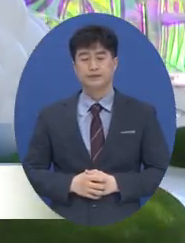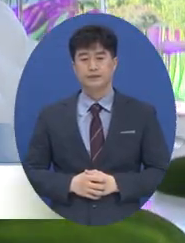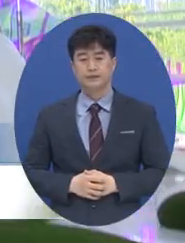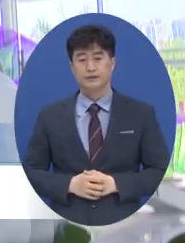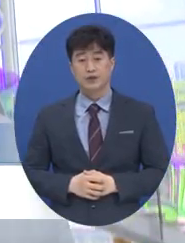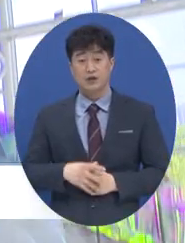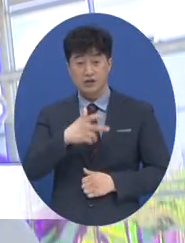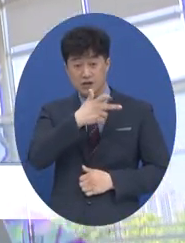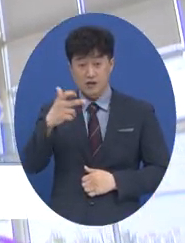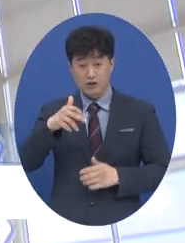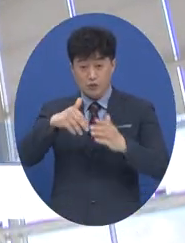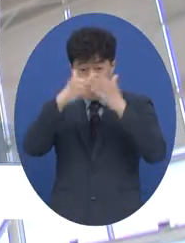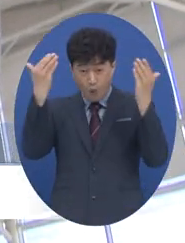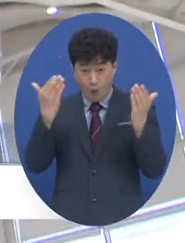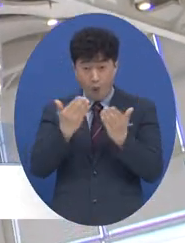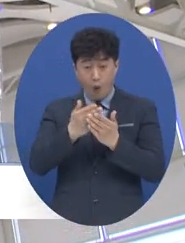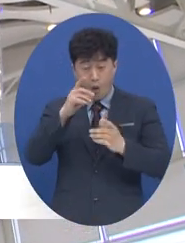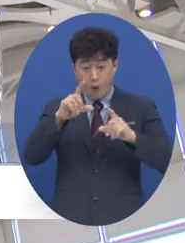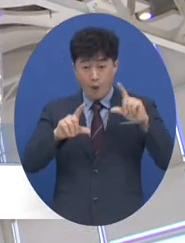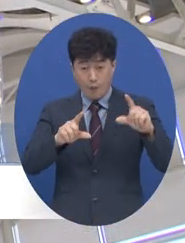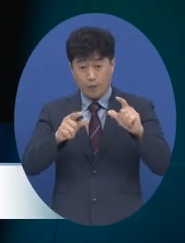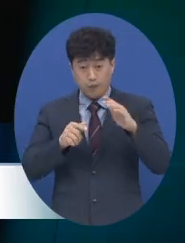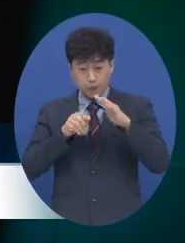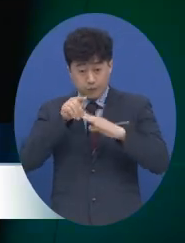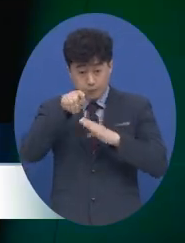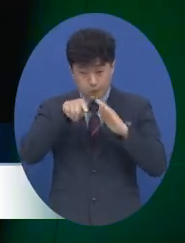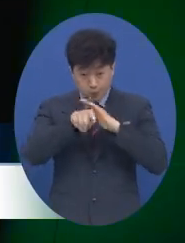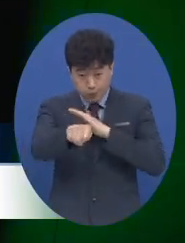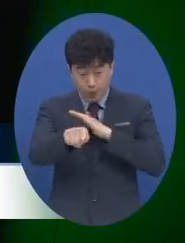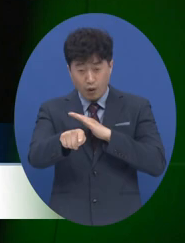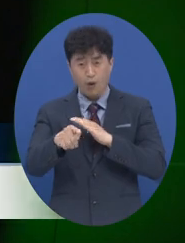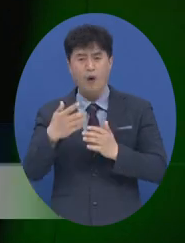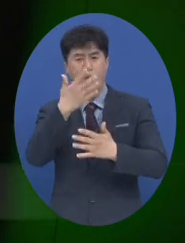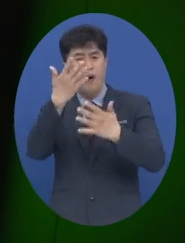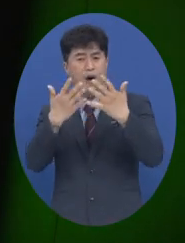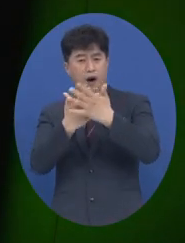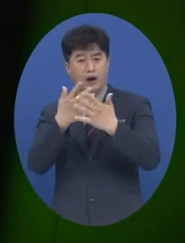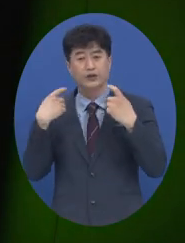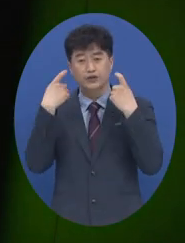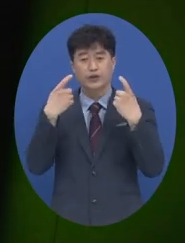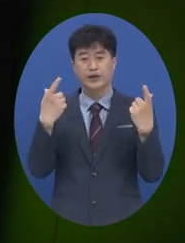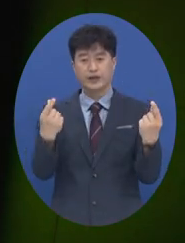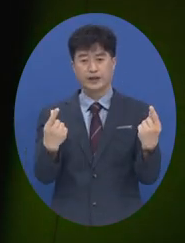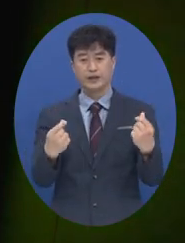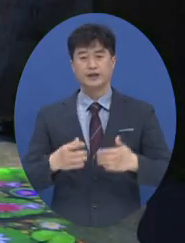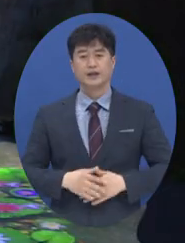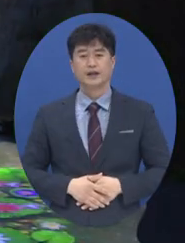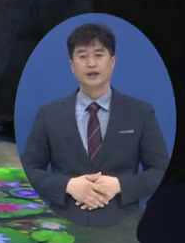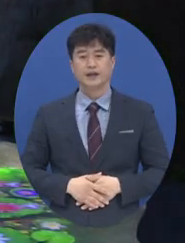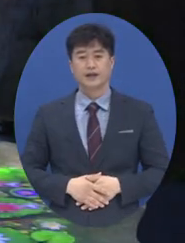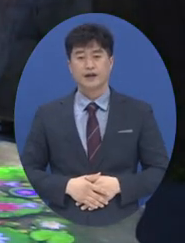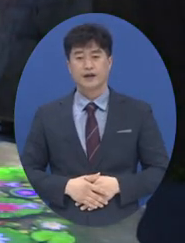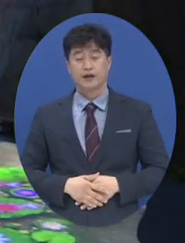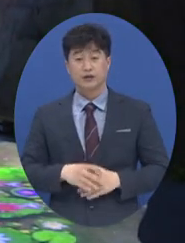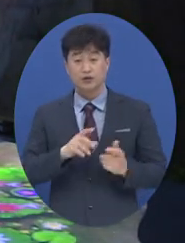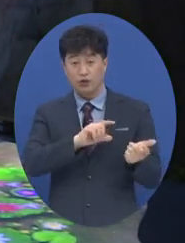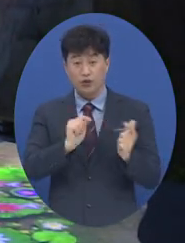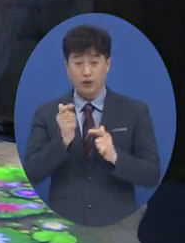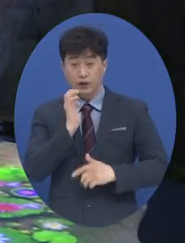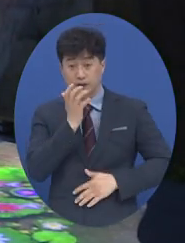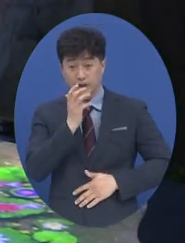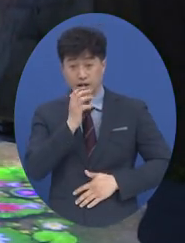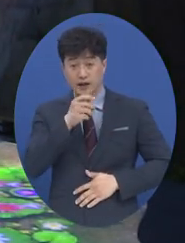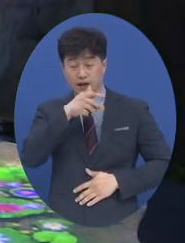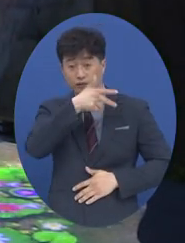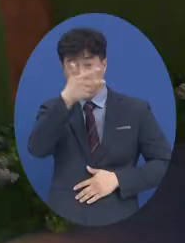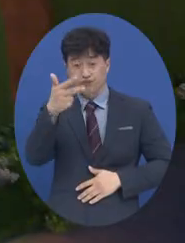커다란 원형 모양 의 전시관으로 들어가자 마치 환상 속 여행을 하는 듯 합니다 알록달록 무지개